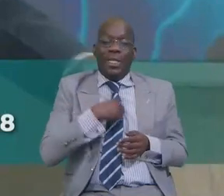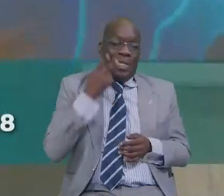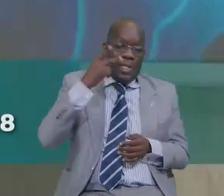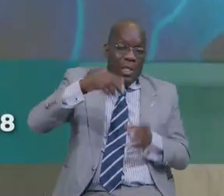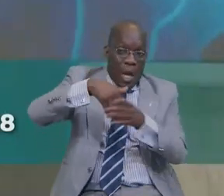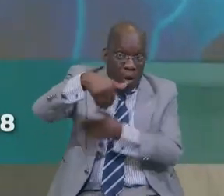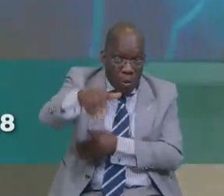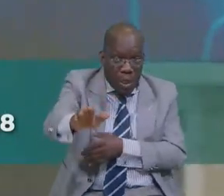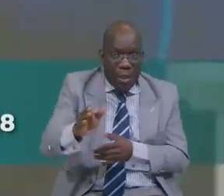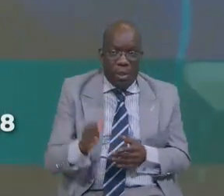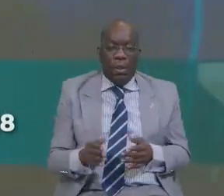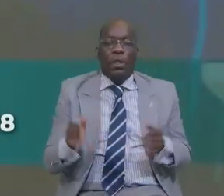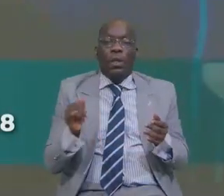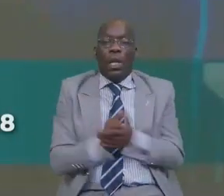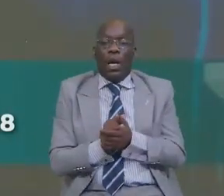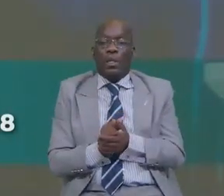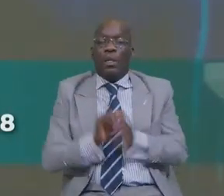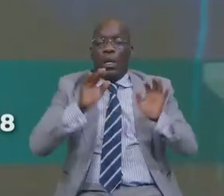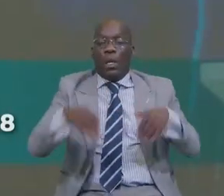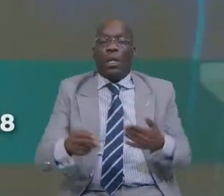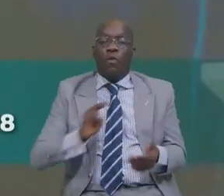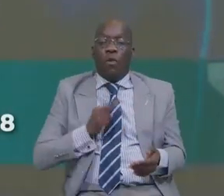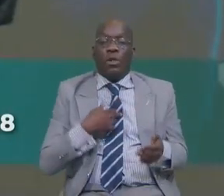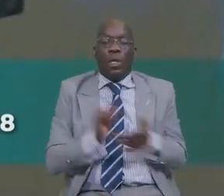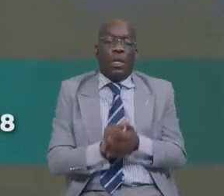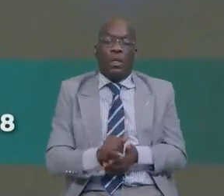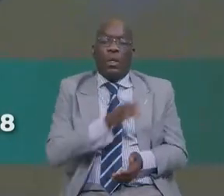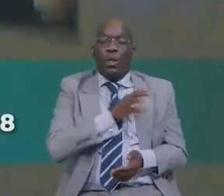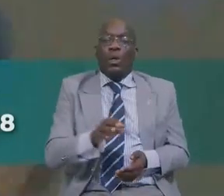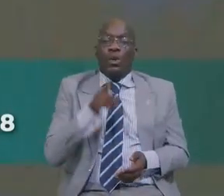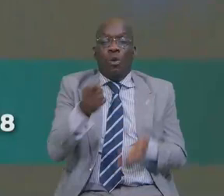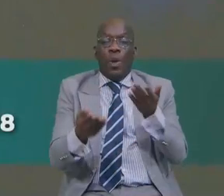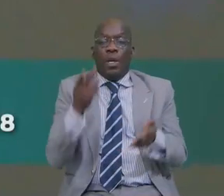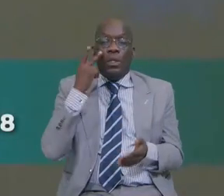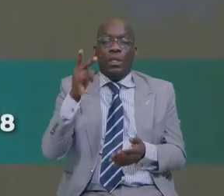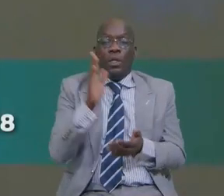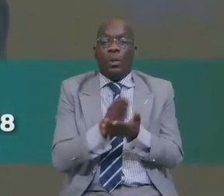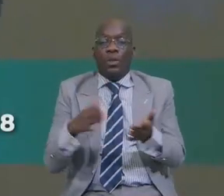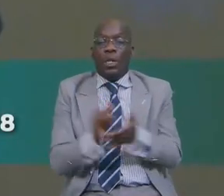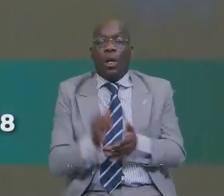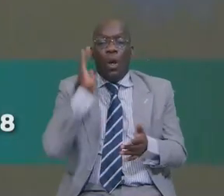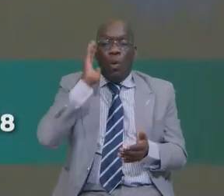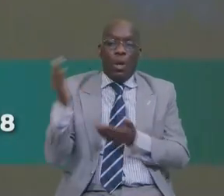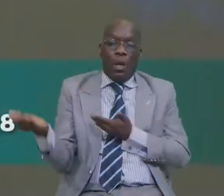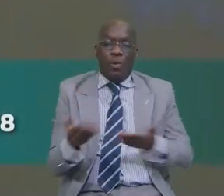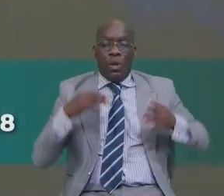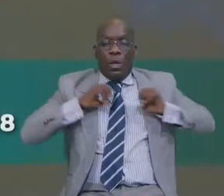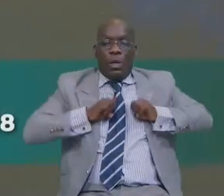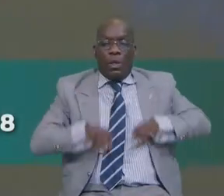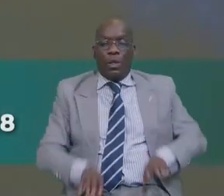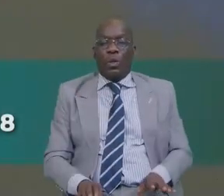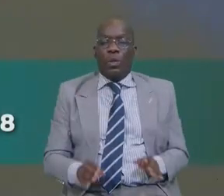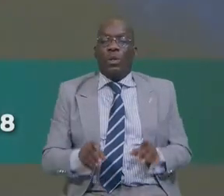C'est pas ce que nous voyons au dehors qui nous donne ce courage. Tu peux voir quelque chose qui doit emporter le